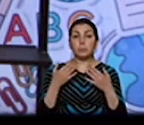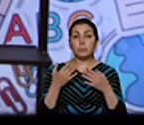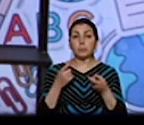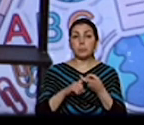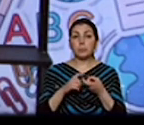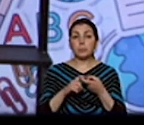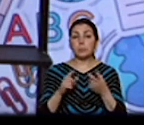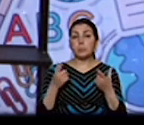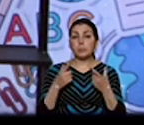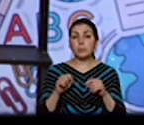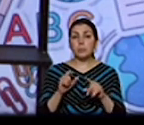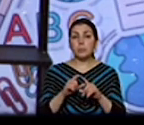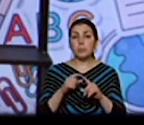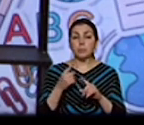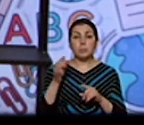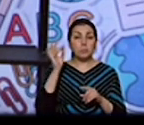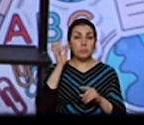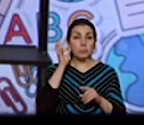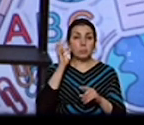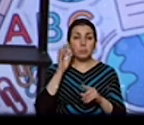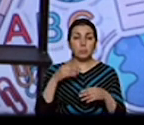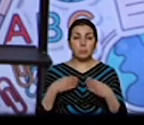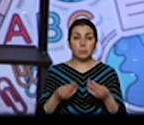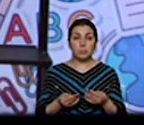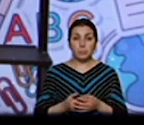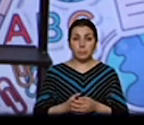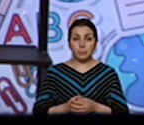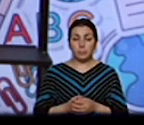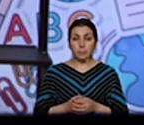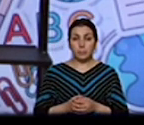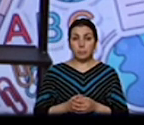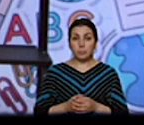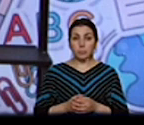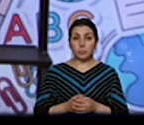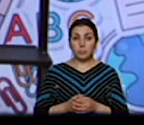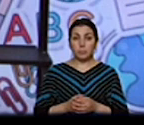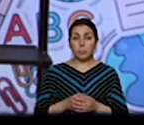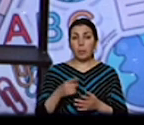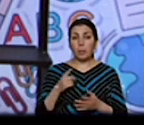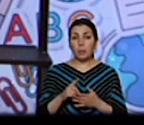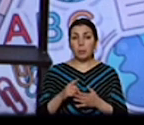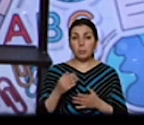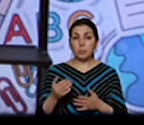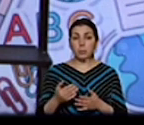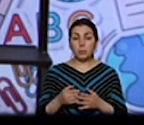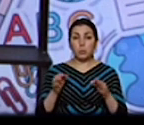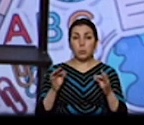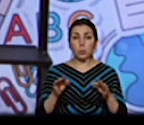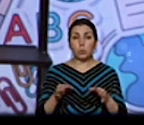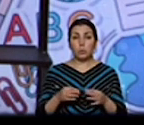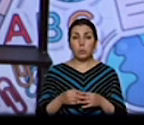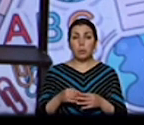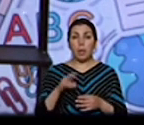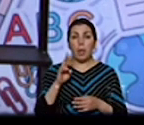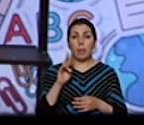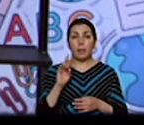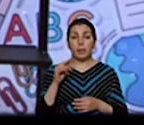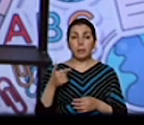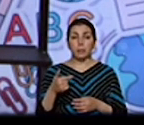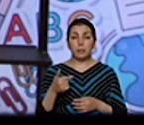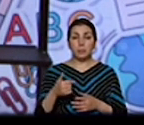bog'lovchi qo'shimchalar qaysilar edi? Bir yodingizga tushirib olaylik. Albatta, to'g'ri,